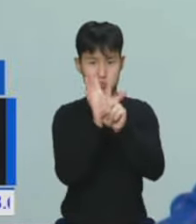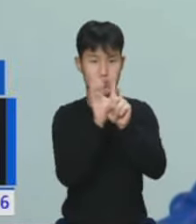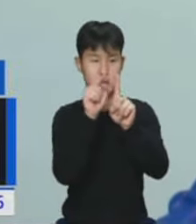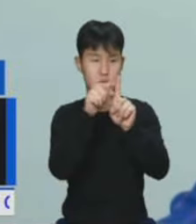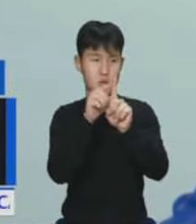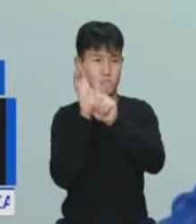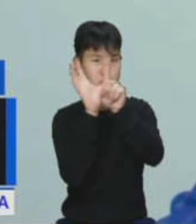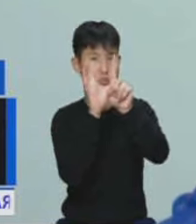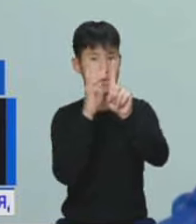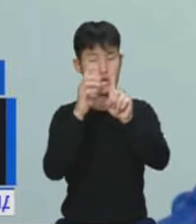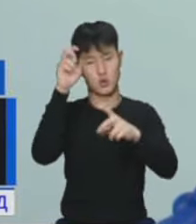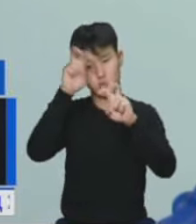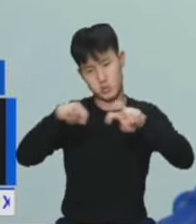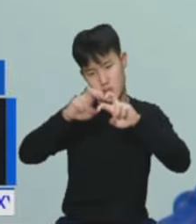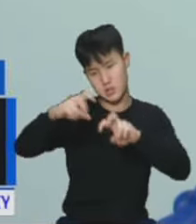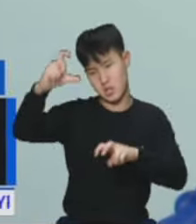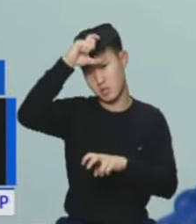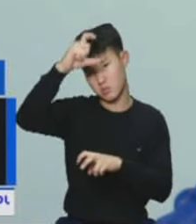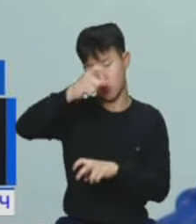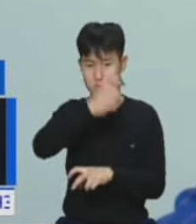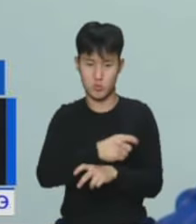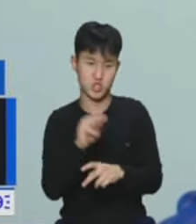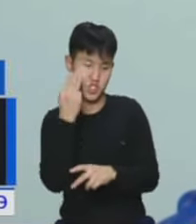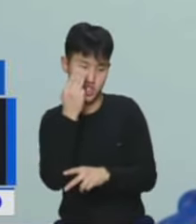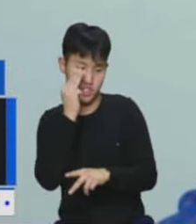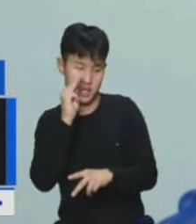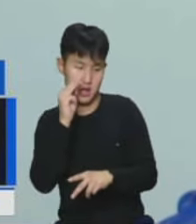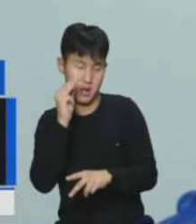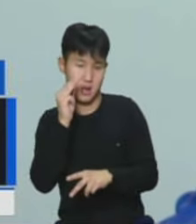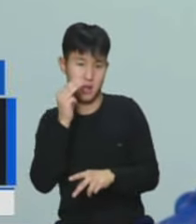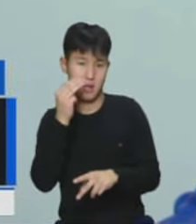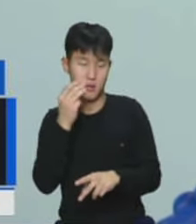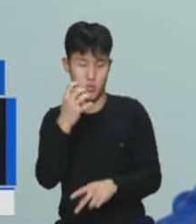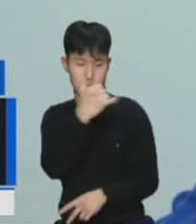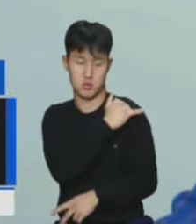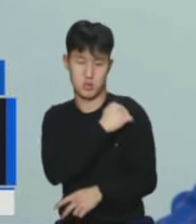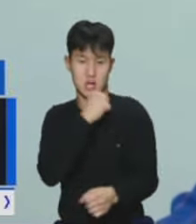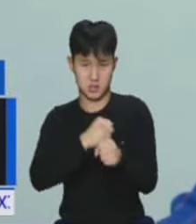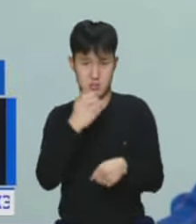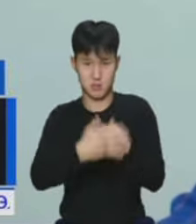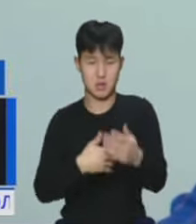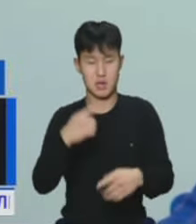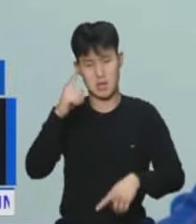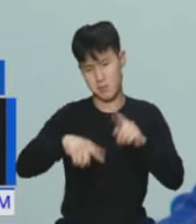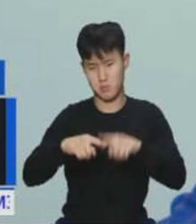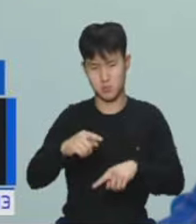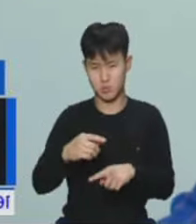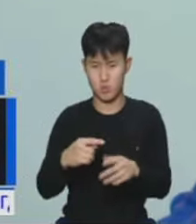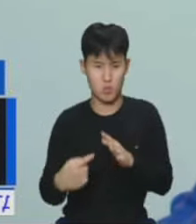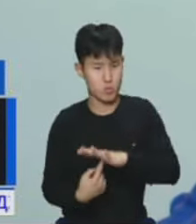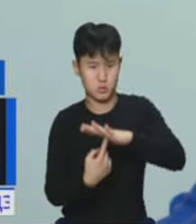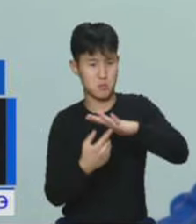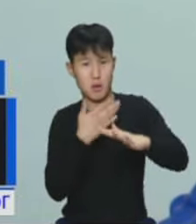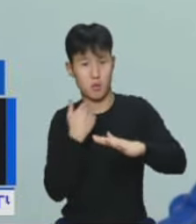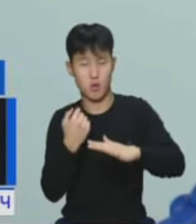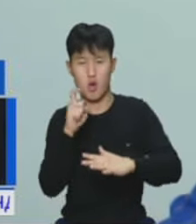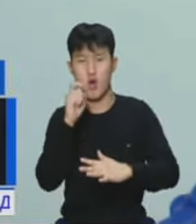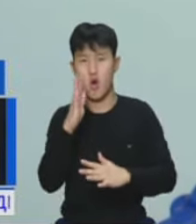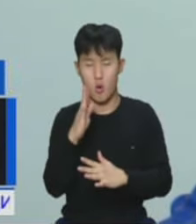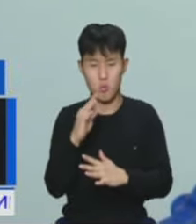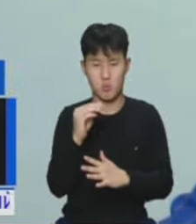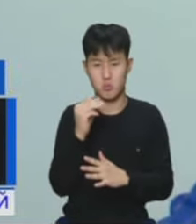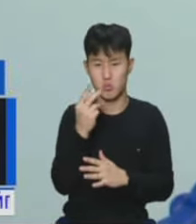судлаач Эрдэмтдийг бас тэр шинжээч гэж ажилуулж байгаа юм шүү дээ. Бас а энэ хүмүүс ямар ч үндслэггүй ховжив ярихсгүй.